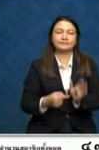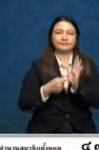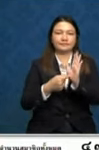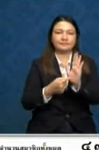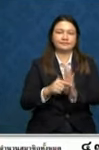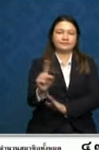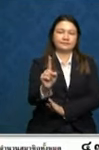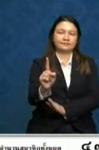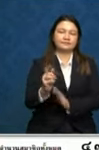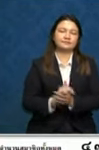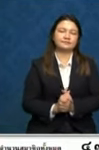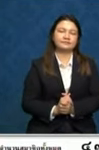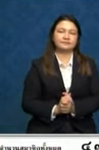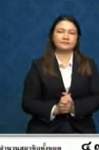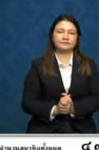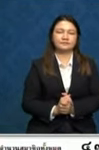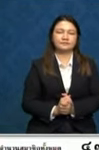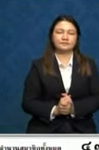ง่าย